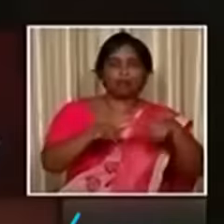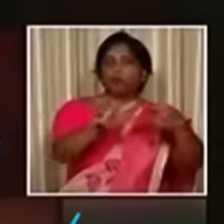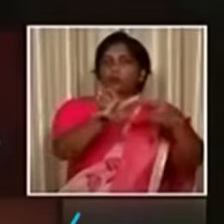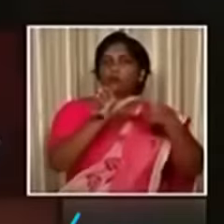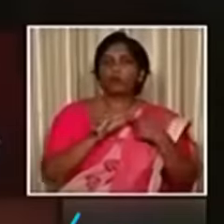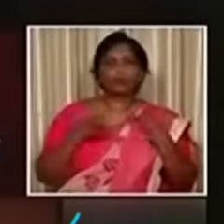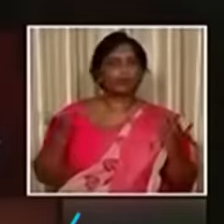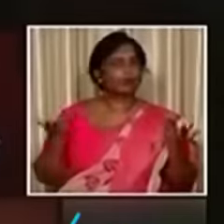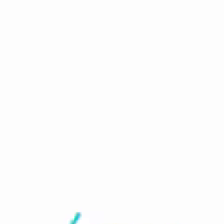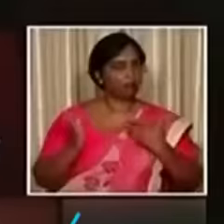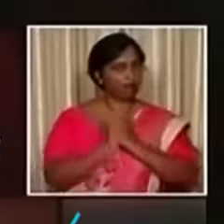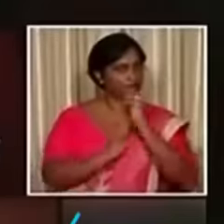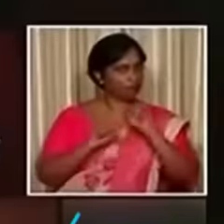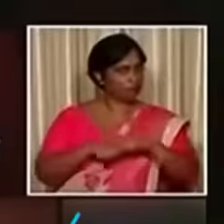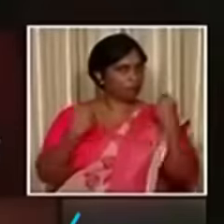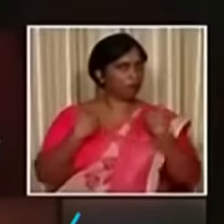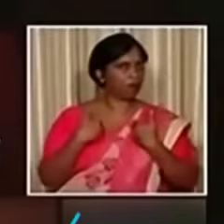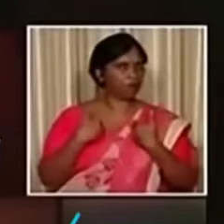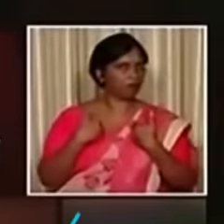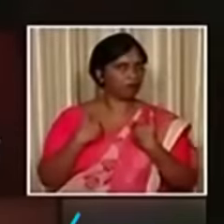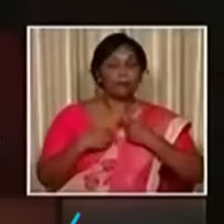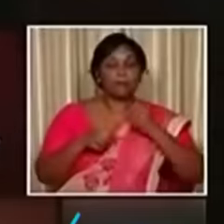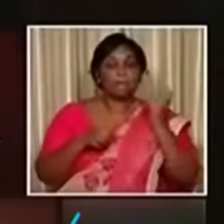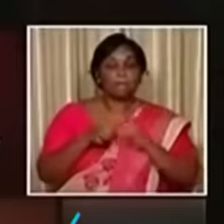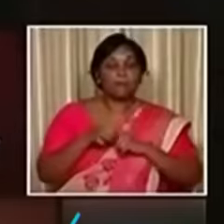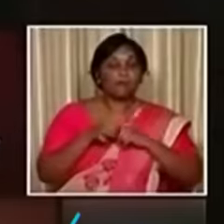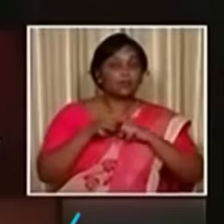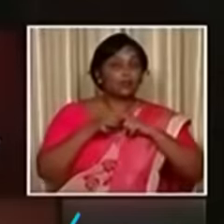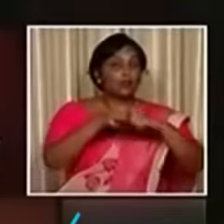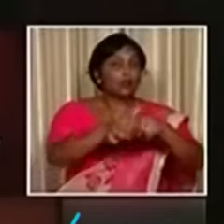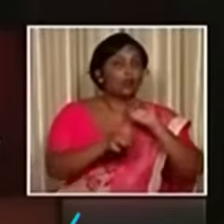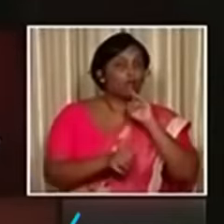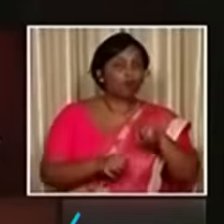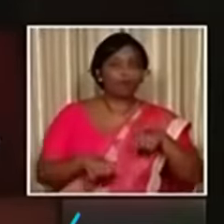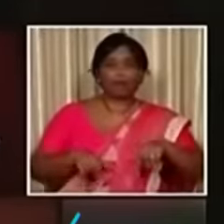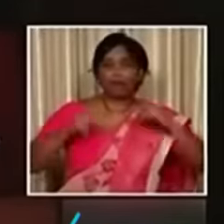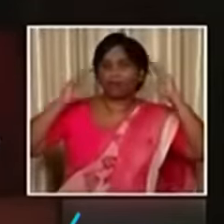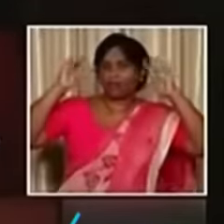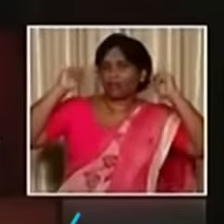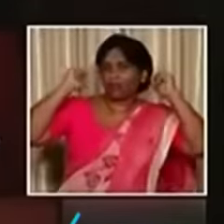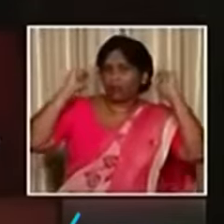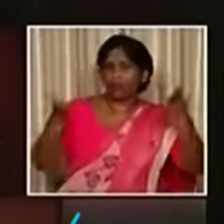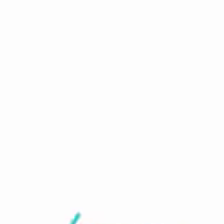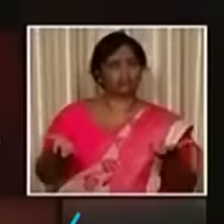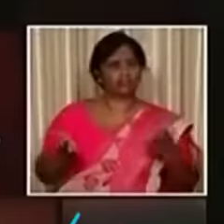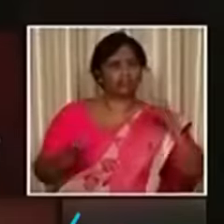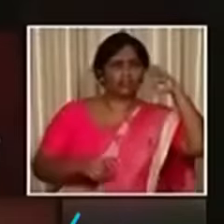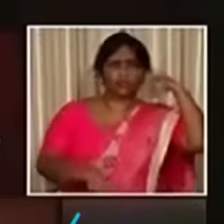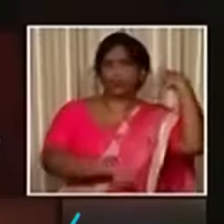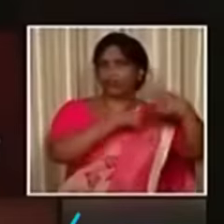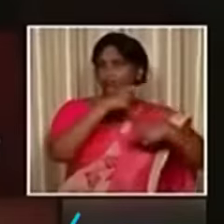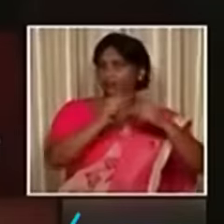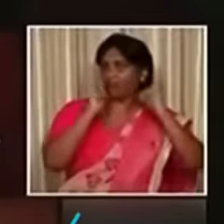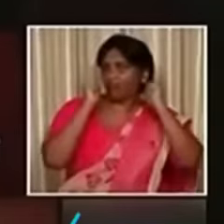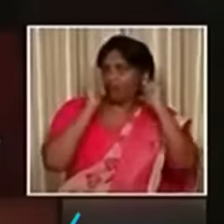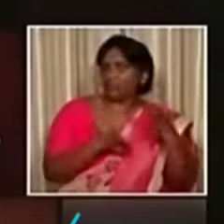මගේ වරප්‍රසාද කඩකිරීමක්. මම අහපු ප්‍රශ්නය තමයි මේ තරම් ජලවිදුලි උත්පාදනයක් සිදු වෙලා විදුලි බල